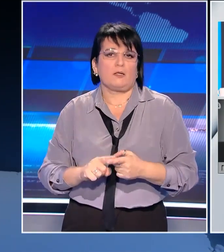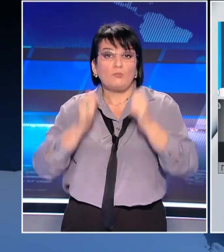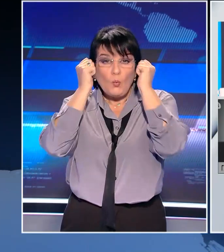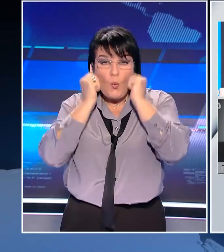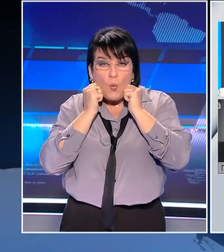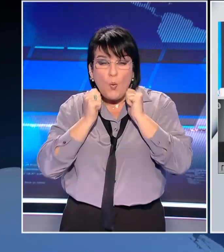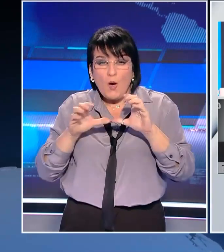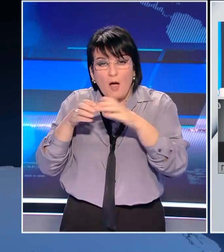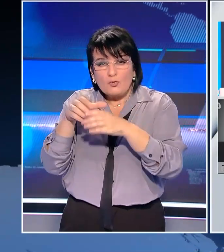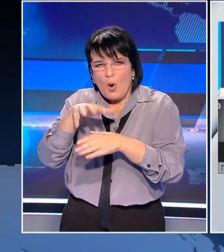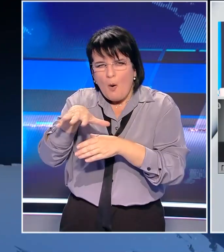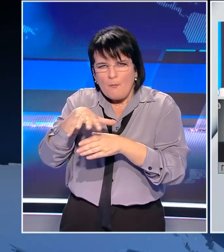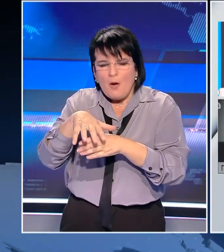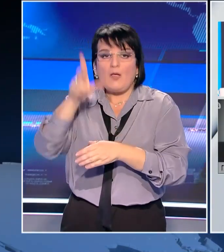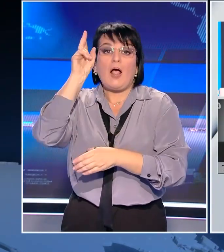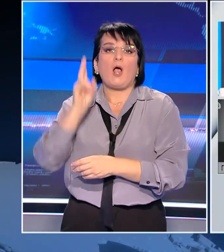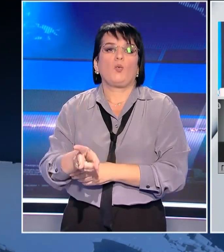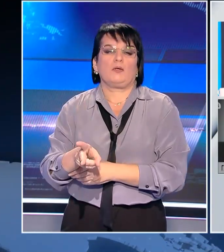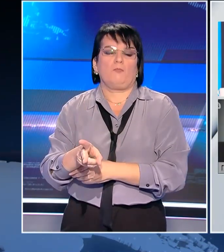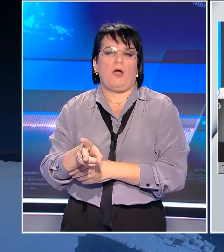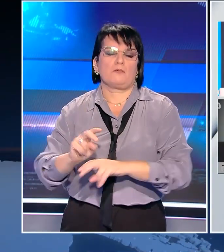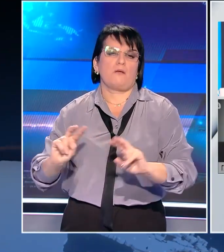λοιπόν έχουν κάνει κακουλήματα,